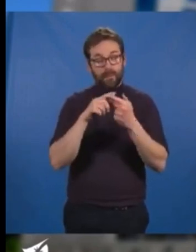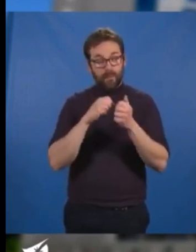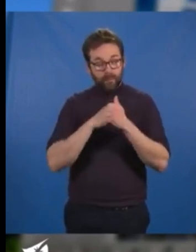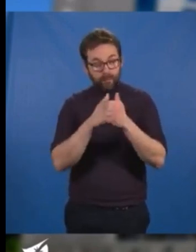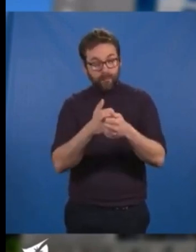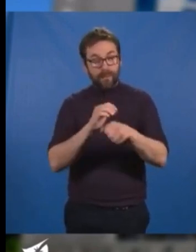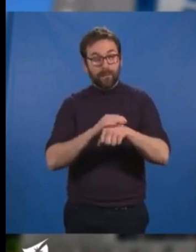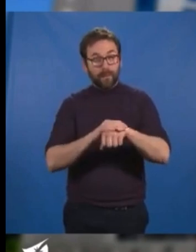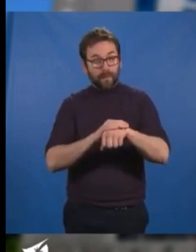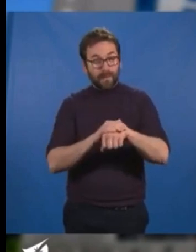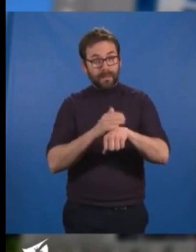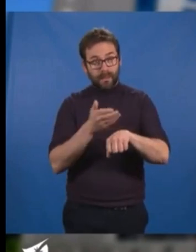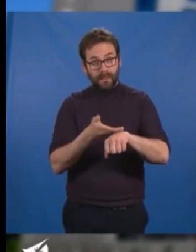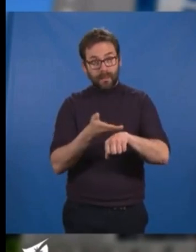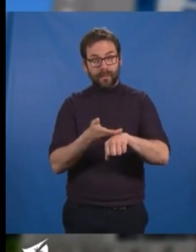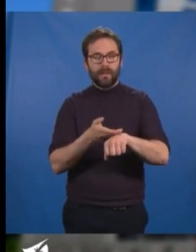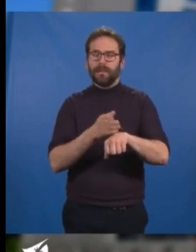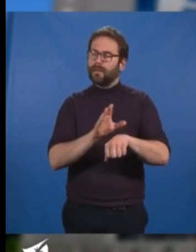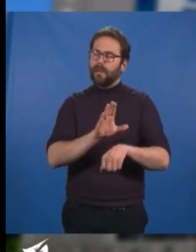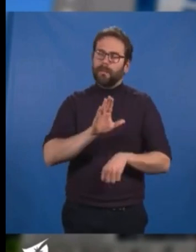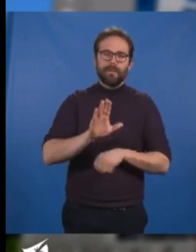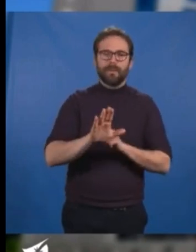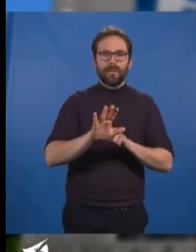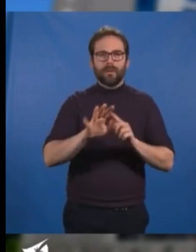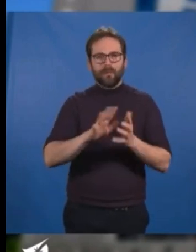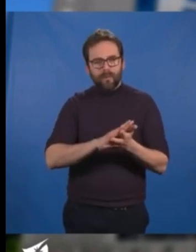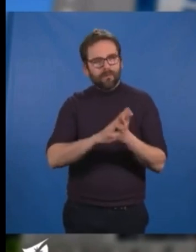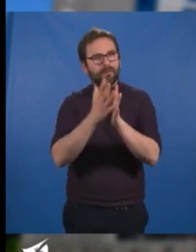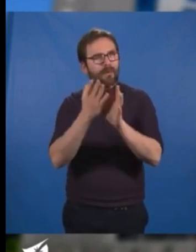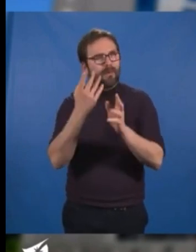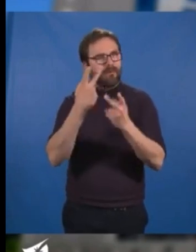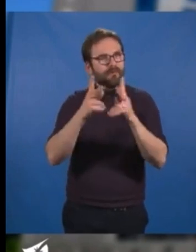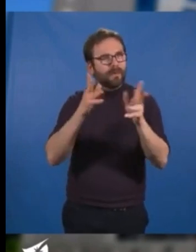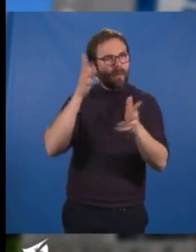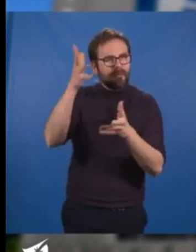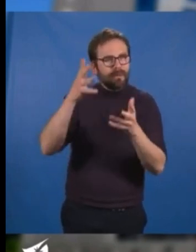ce futur projet urbain qui sera le reflet de la manière dont nous voulons dessiner la ville de demain. Merci.